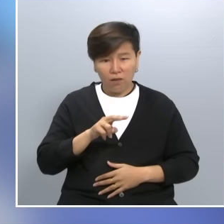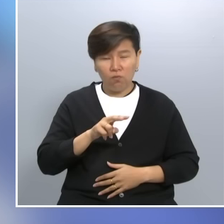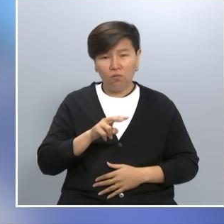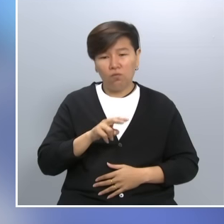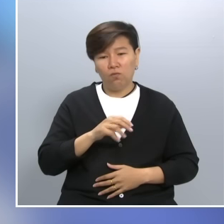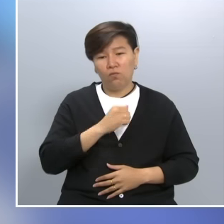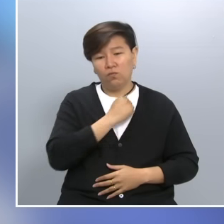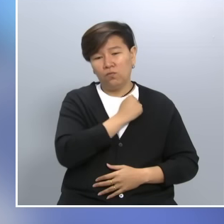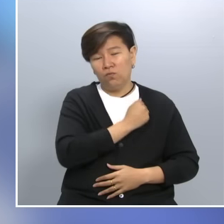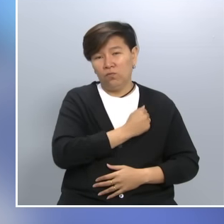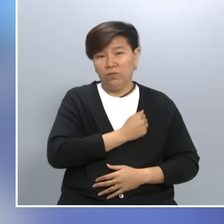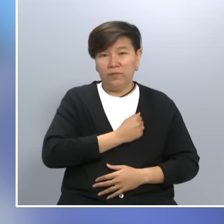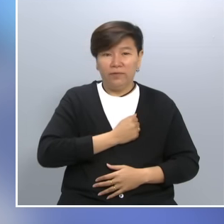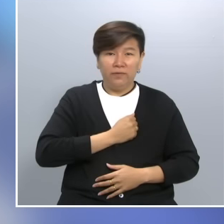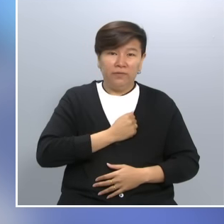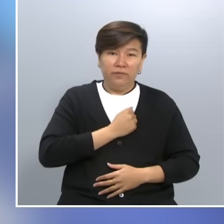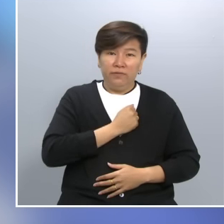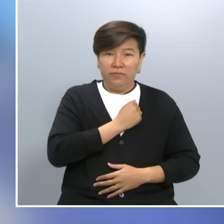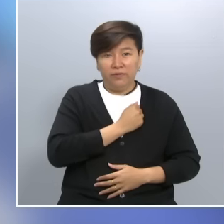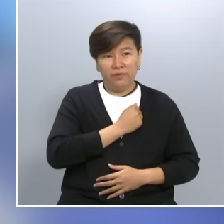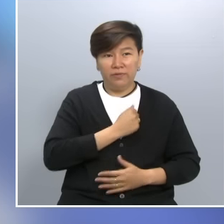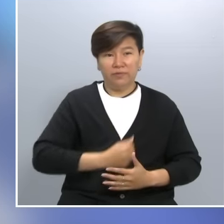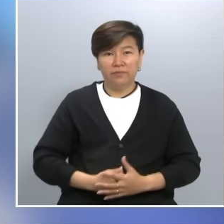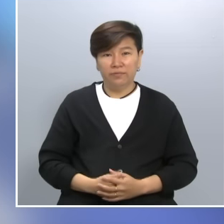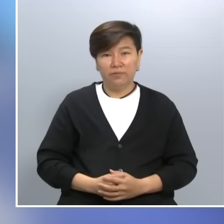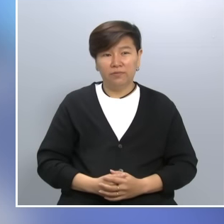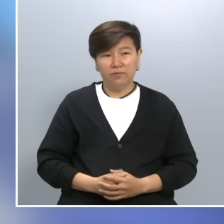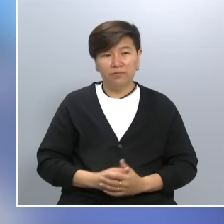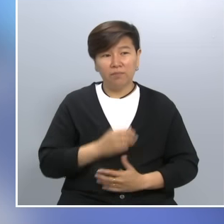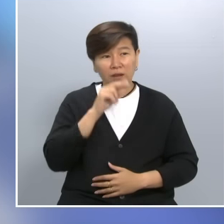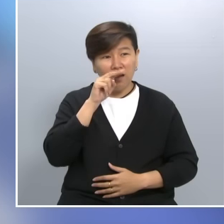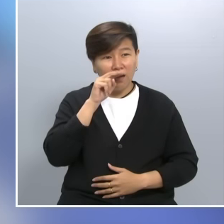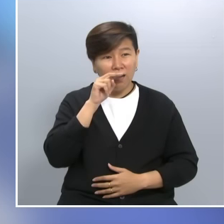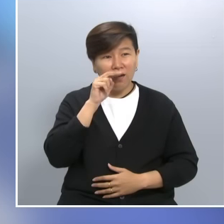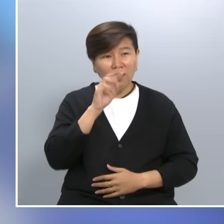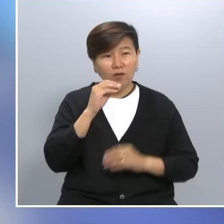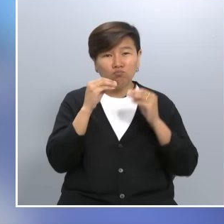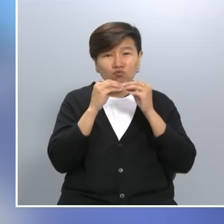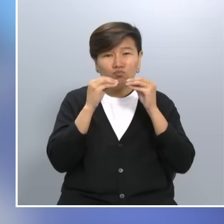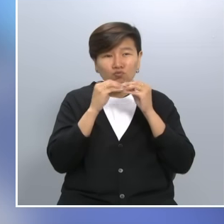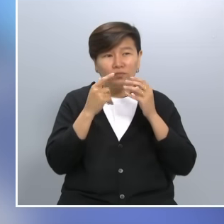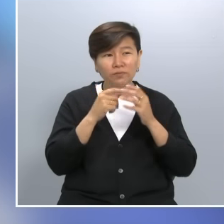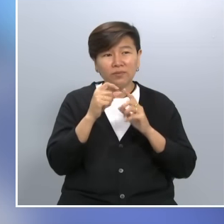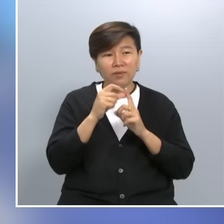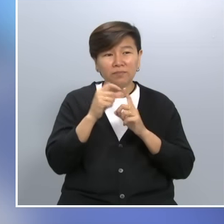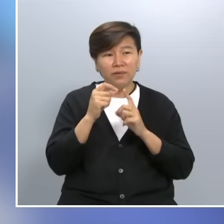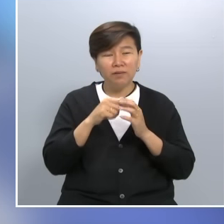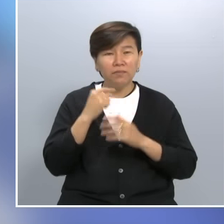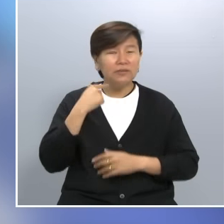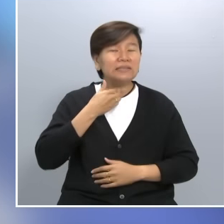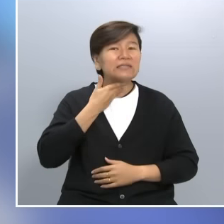เป็นท้อนะคะอืที่สุดจุ๊บๆบอยากได้ยินจริงๆอัดเสียงให้ฟังได้